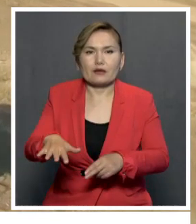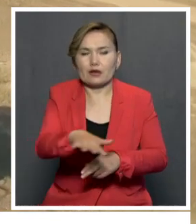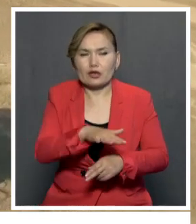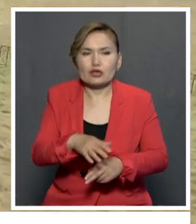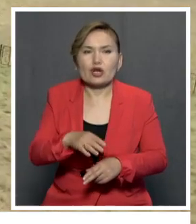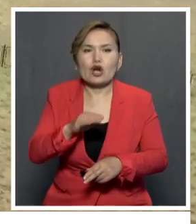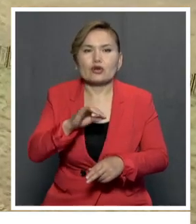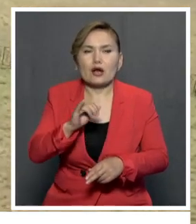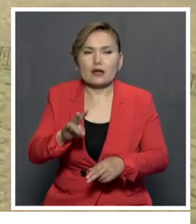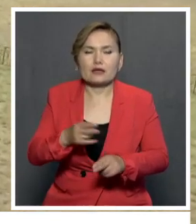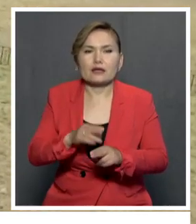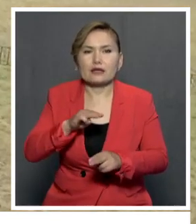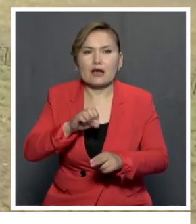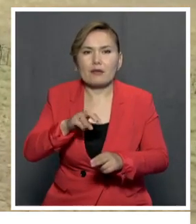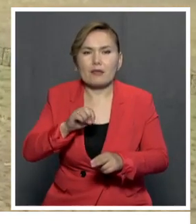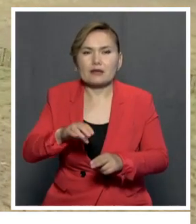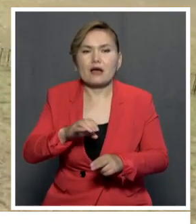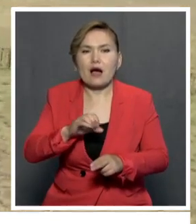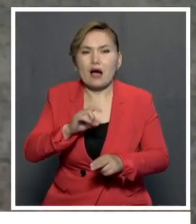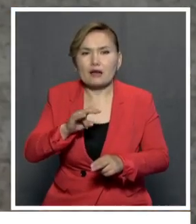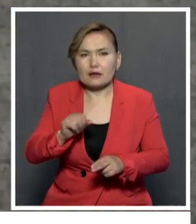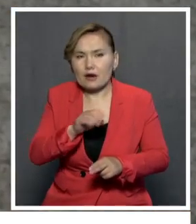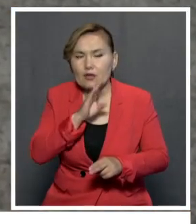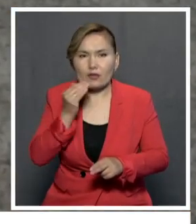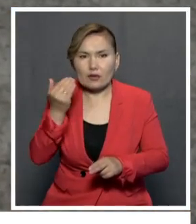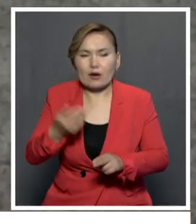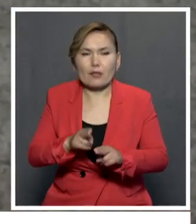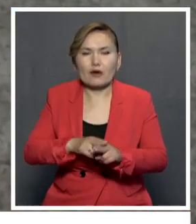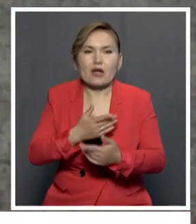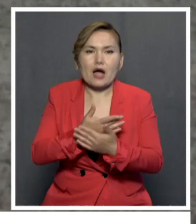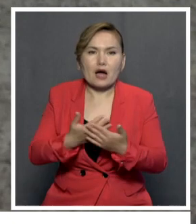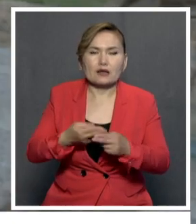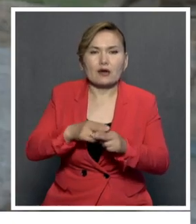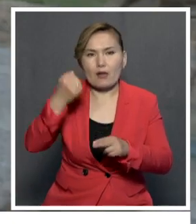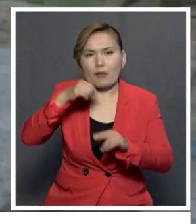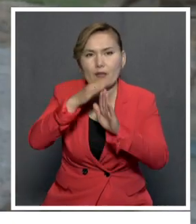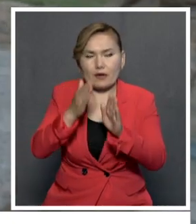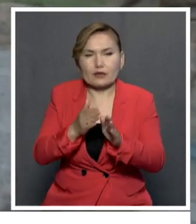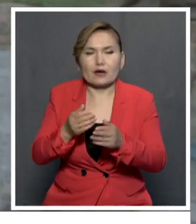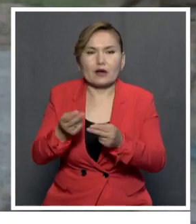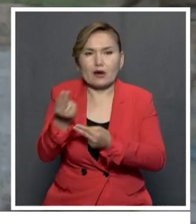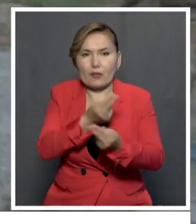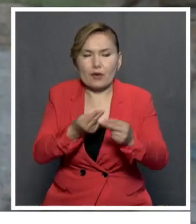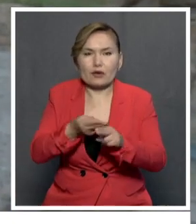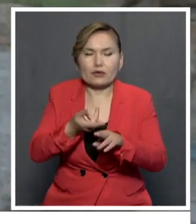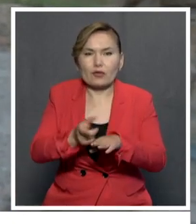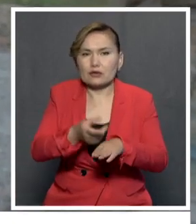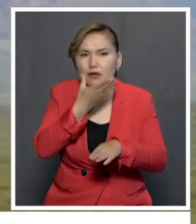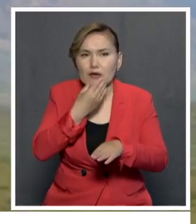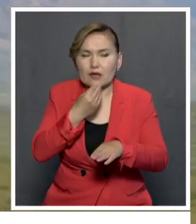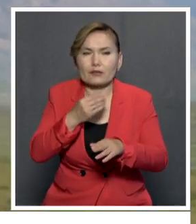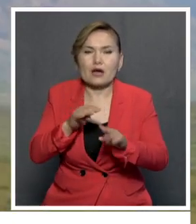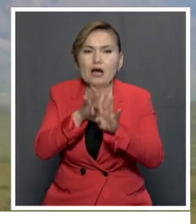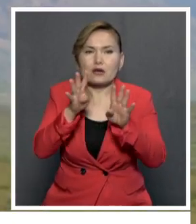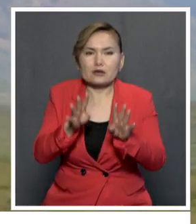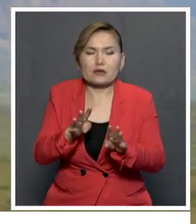Жошыған, Келінтам, Талмасата, Болғанана, Құланана мазарлары, таңбалы тас пен теректі петроглифтерін, аңызға тұнған Әулетауды көруге құштар саяхатшылар